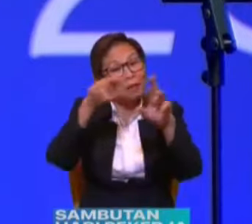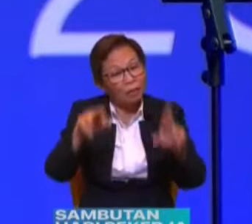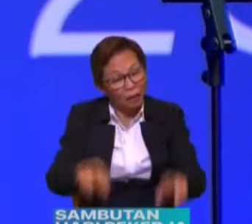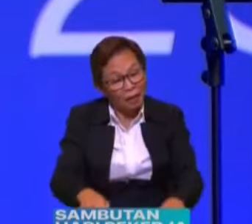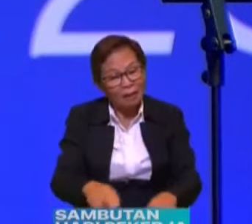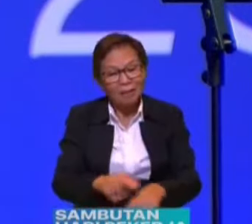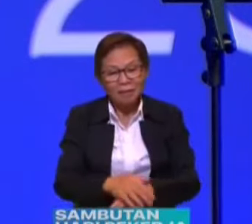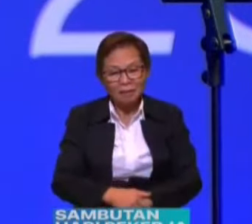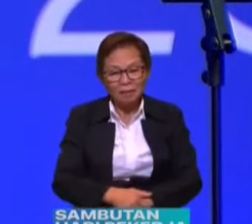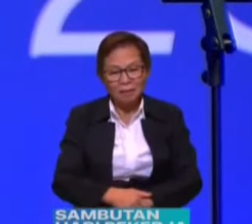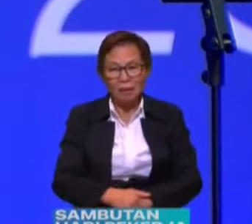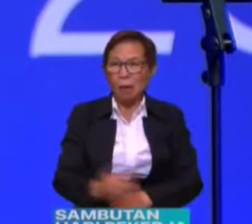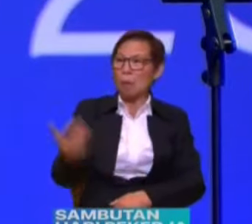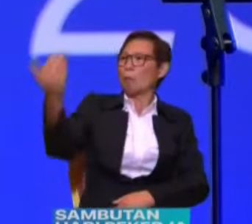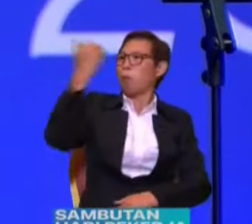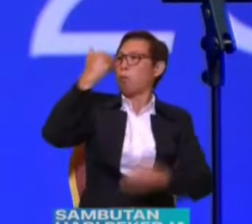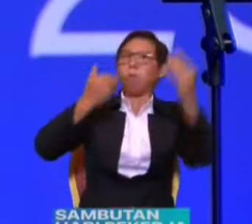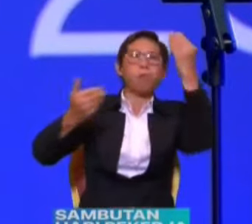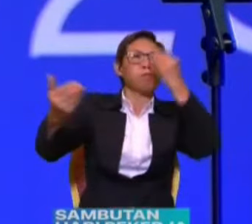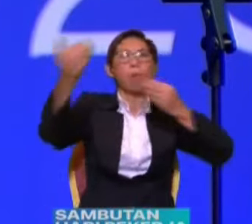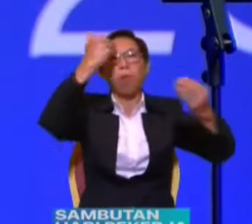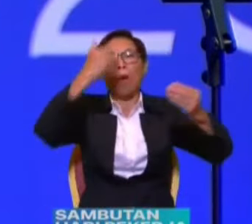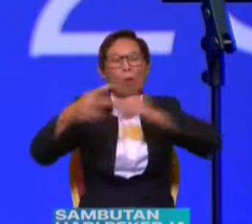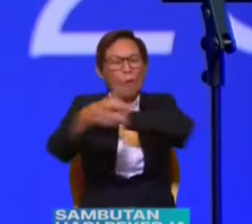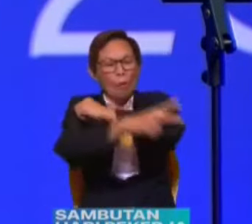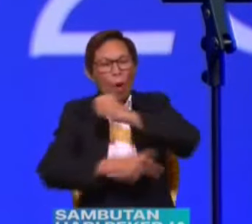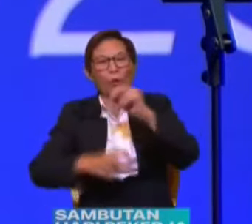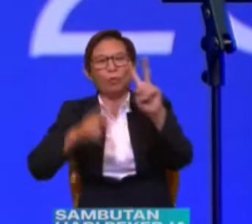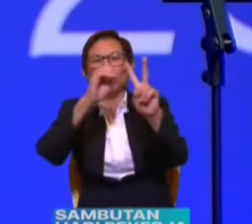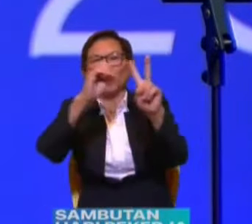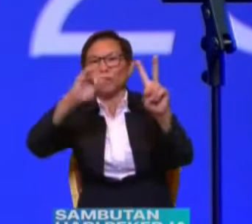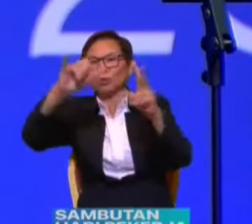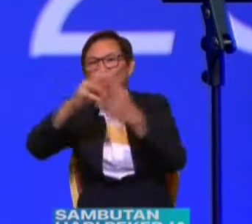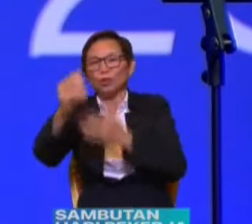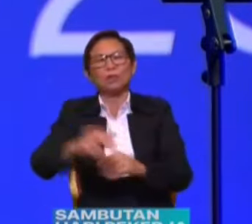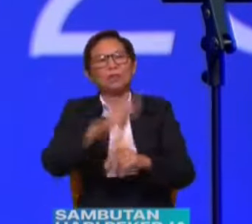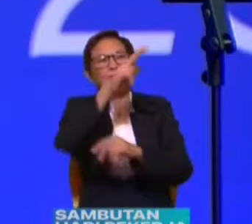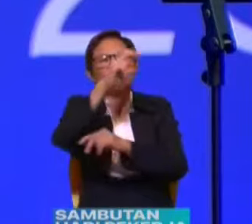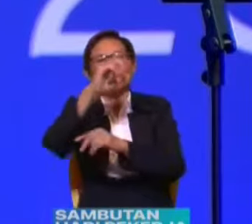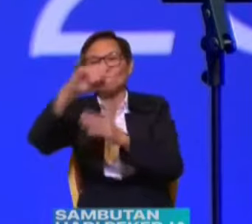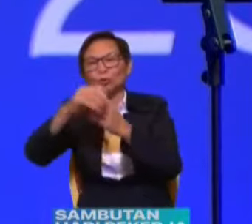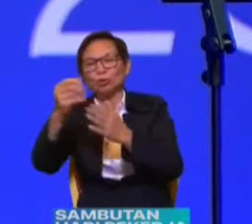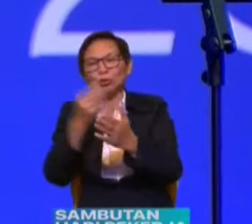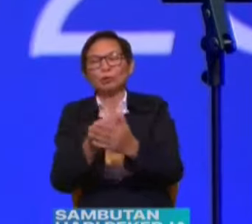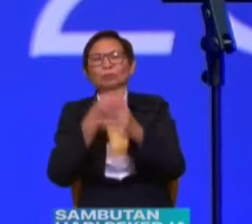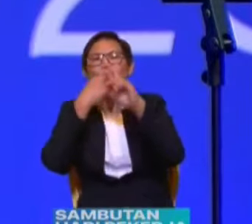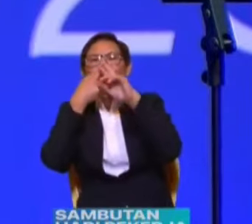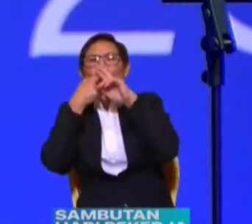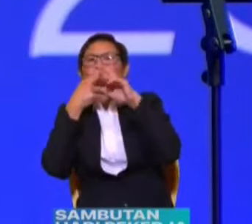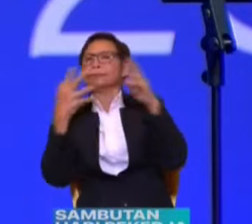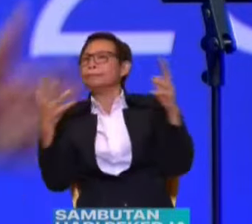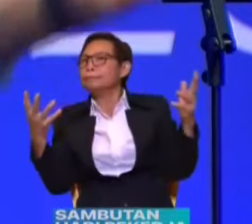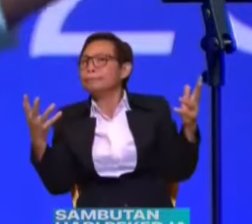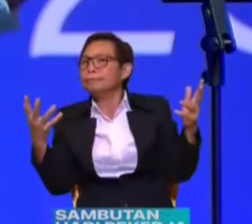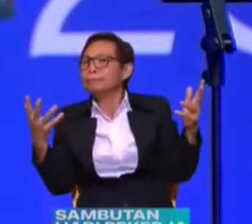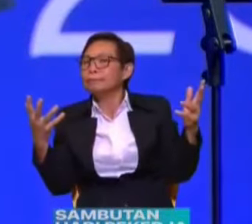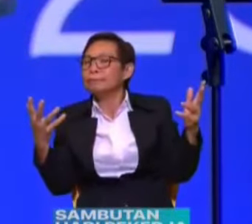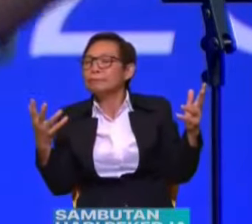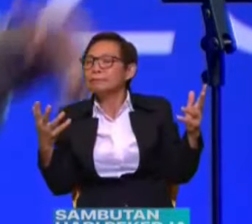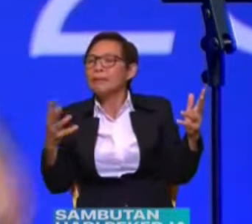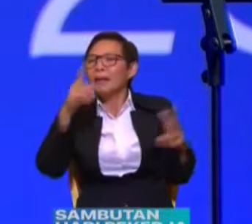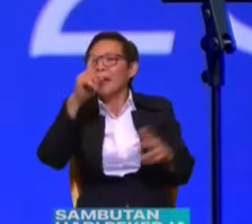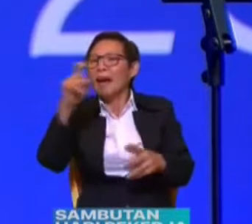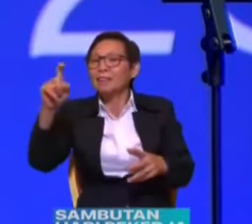digasak keras. Yang sakau 200 juta ke 300 juta, diam terus. Mantan-mantan